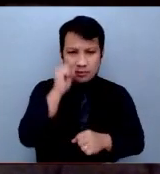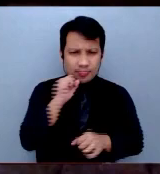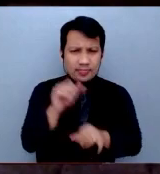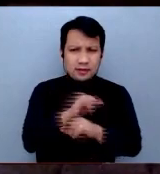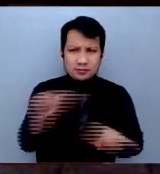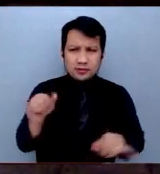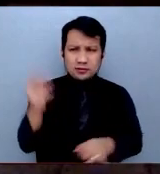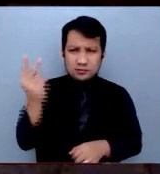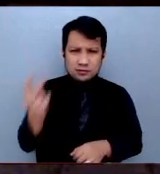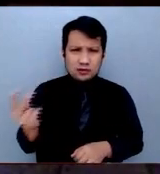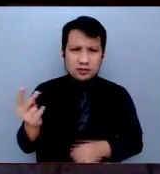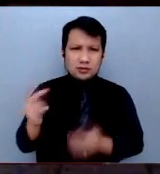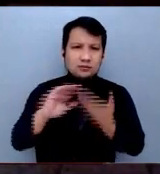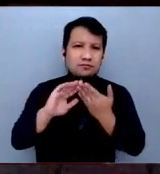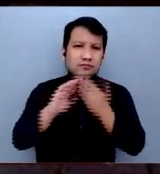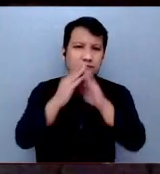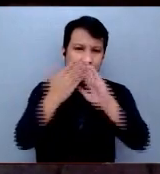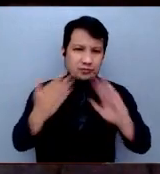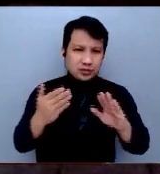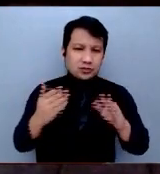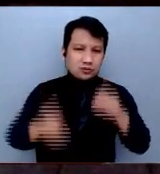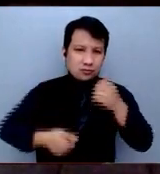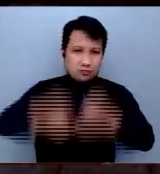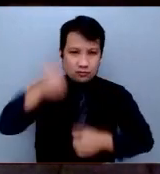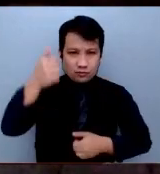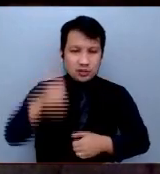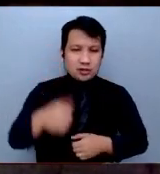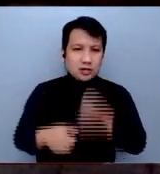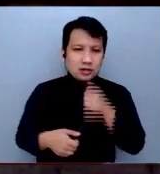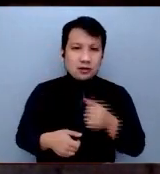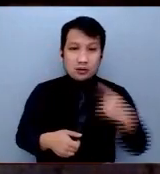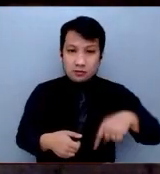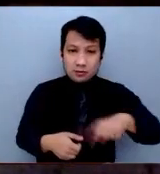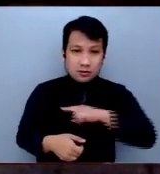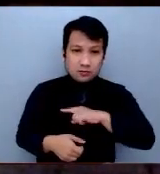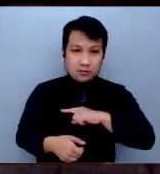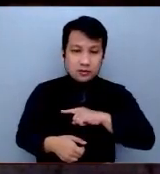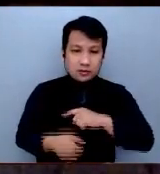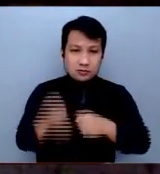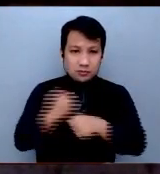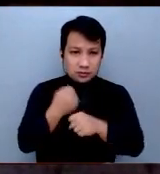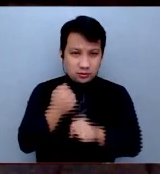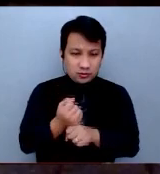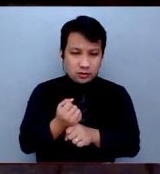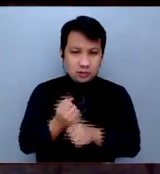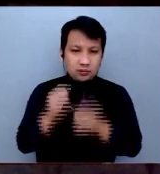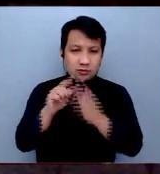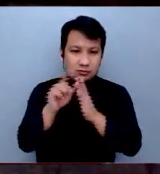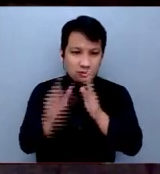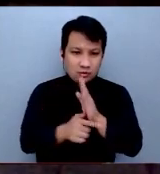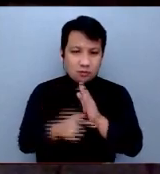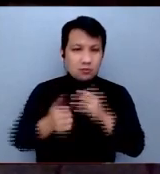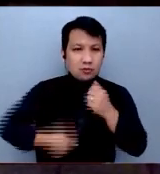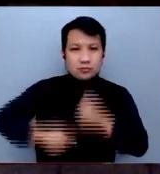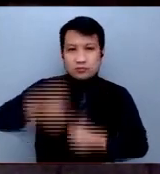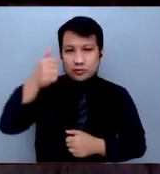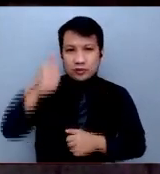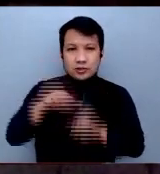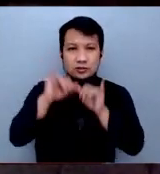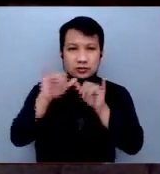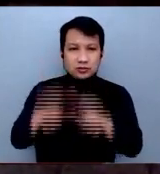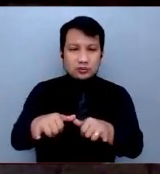kanila, peace wins daw at nanalo pa rin, hindi lamang sila na gumawa nitong batas na to, pero nanalo at nanatili